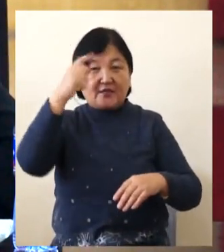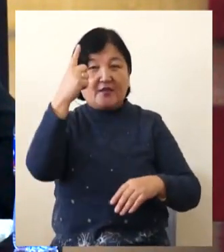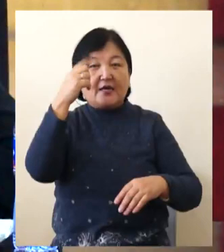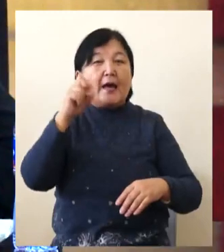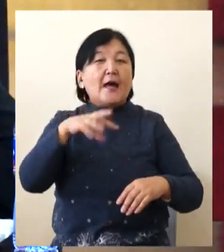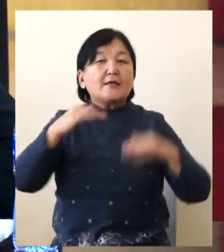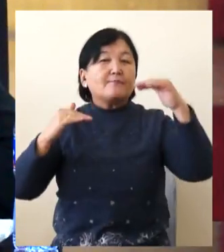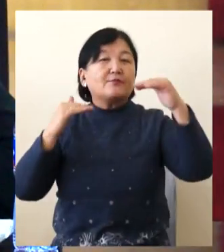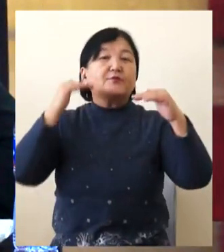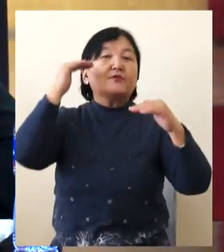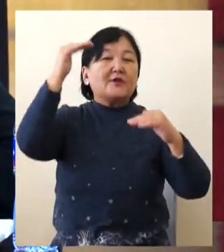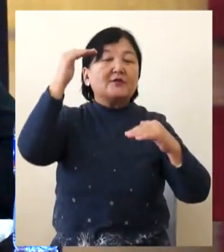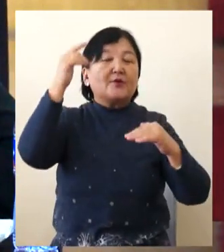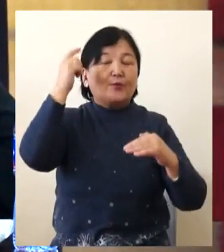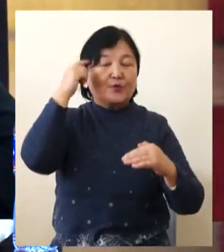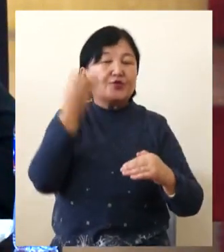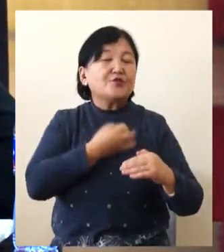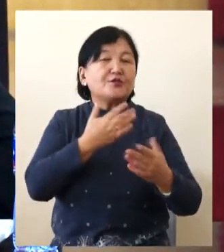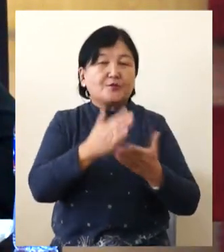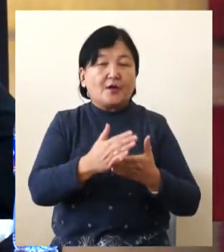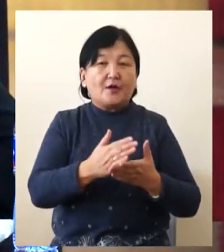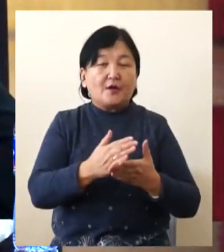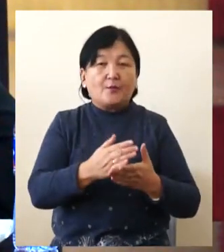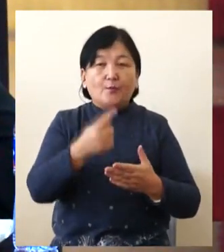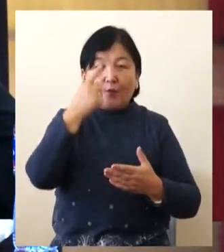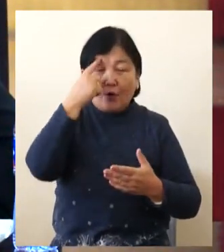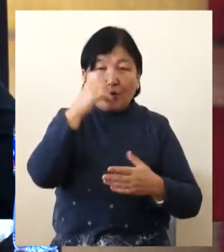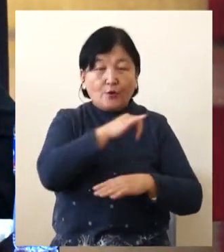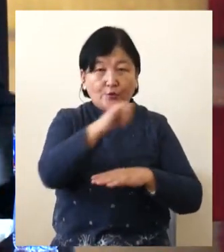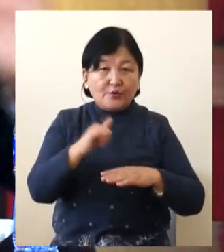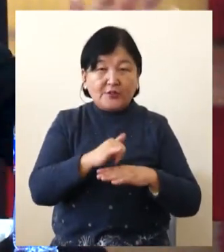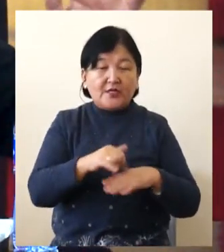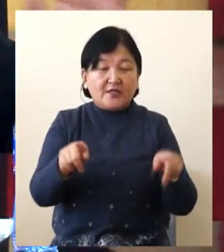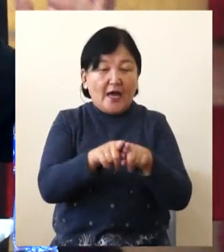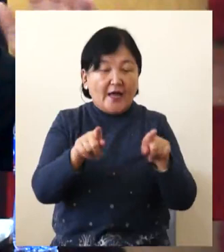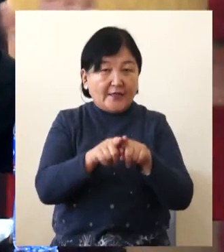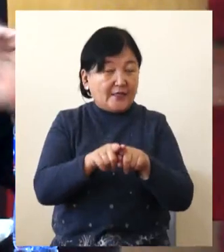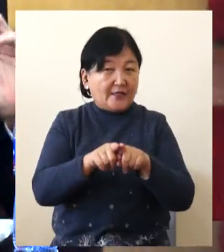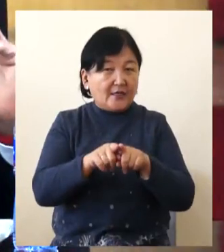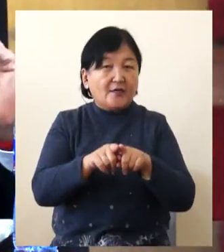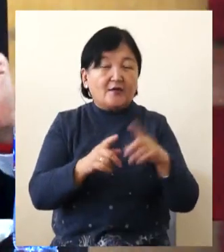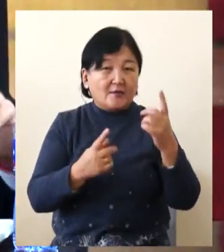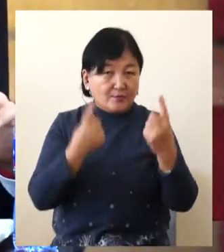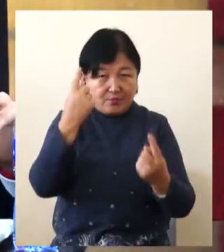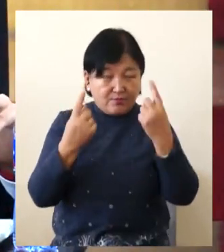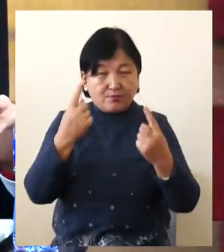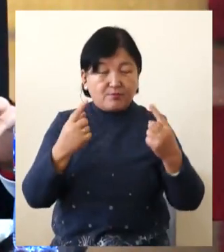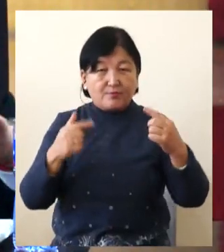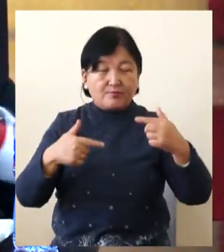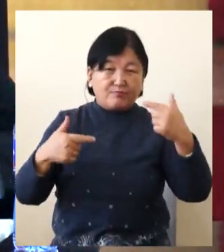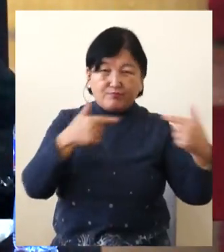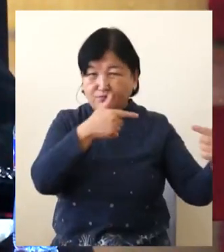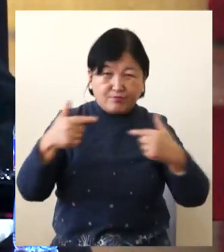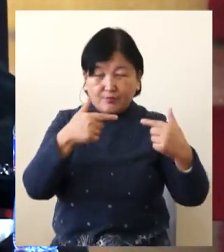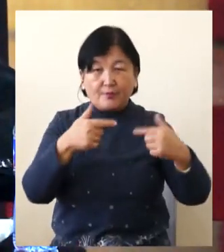байна. Их олон оронд энэ процесс явагдахгүй байгаа учраас бид нар өнөөдөр яриад ингээд хууль шүүх болохгүй гэж байгаа ч гэсэн